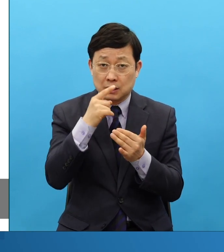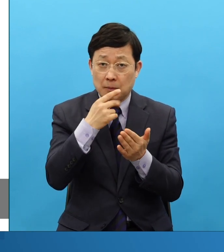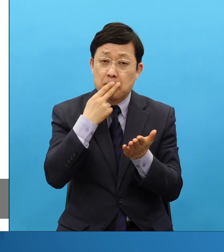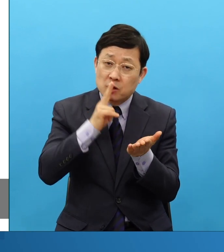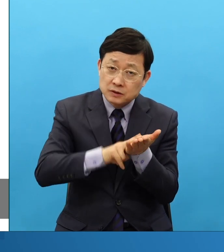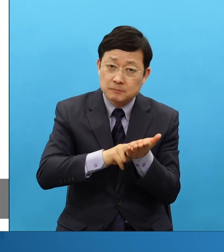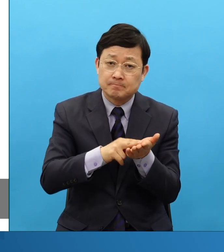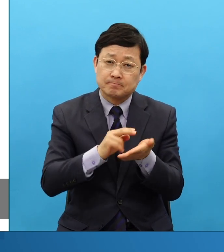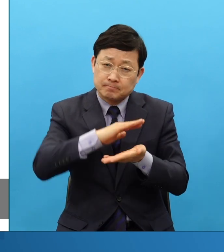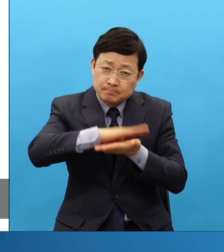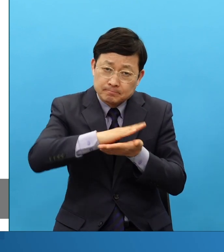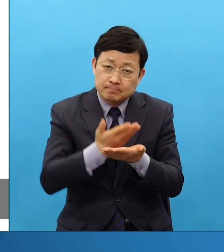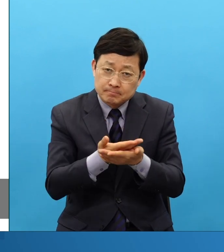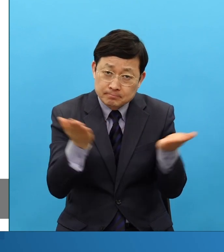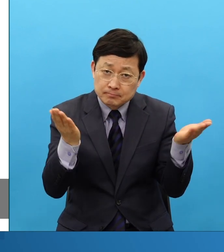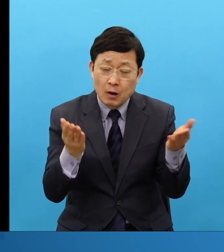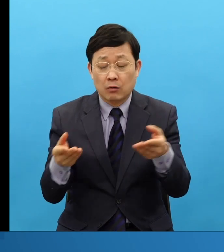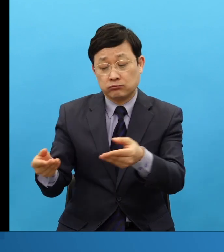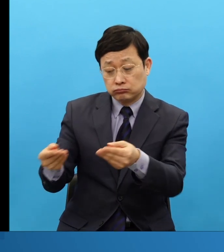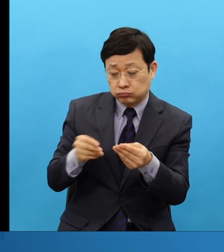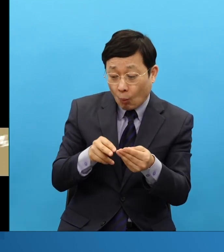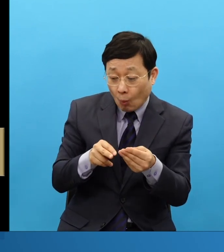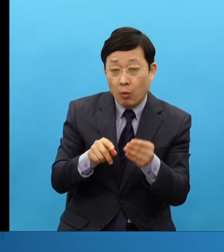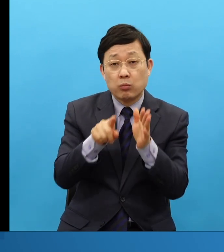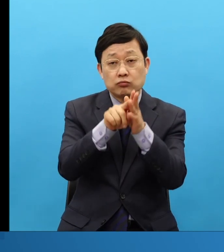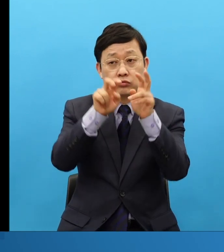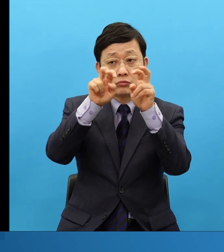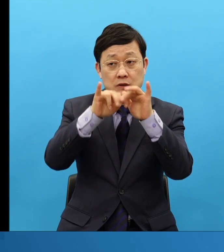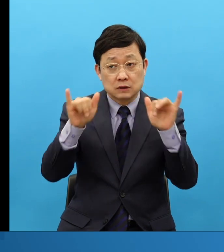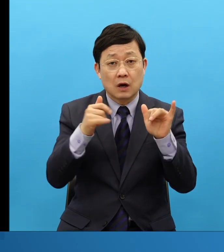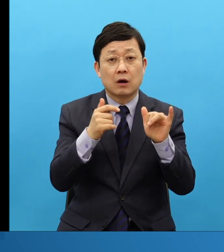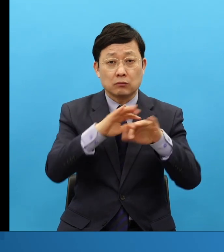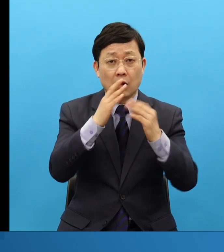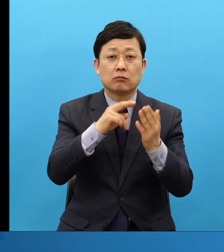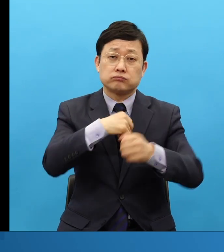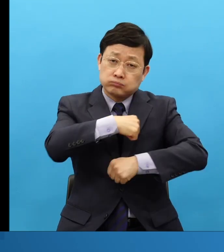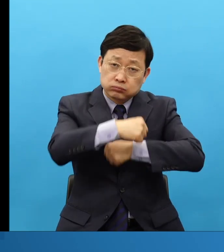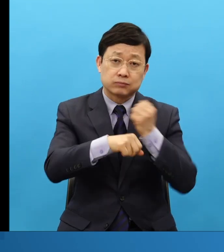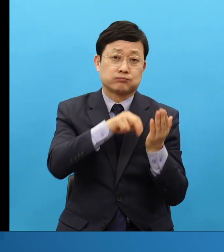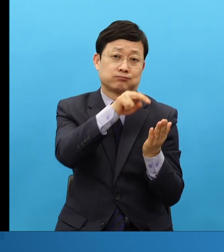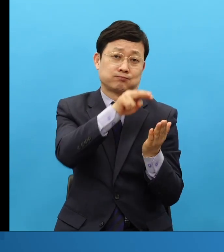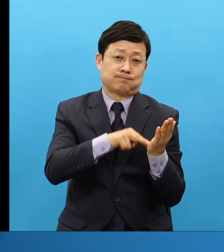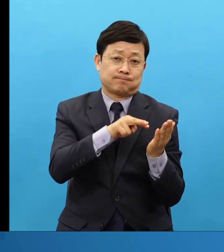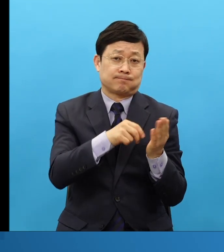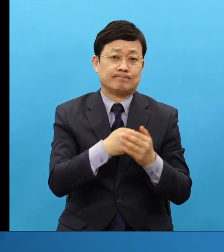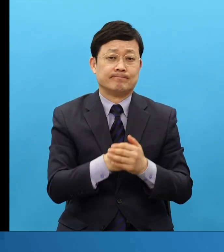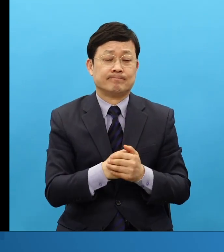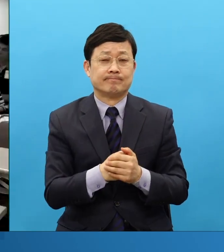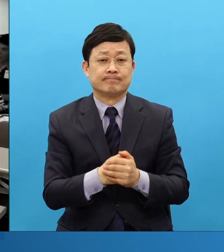수 있도록 이 이름은 이렇게 이런 단어를 썼습니다.